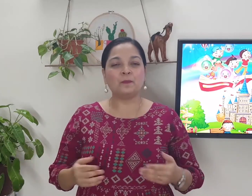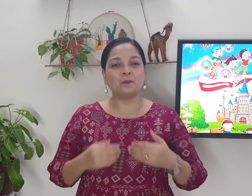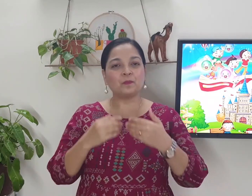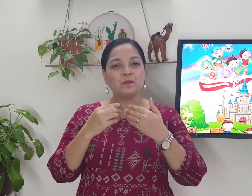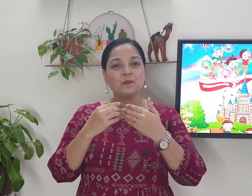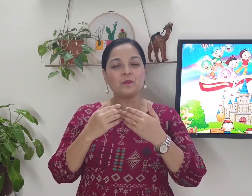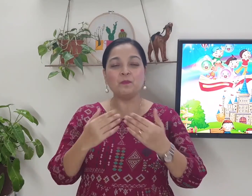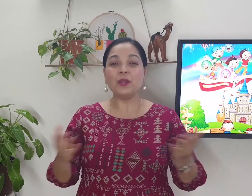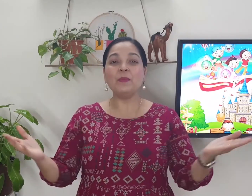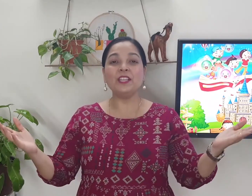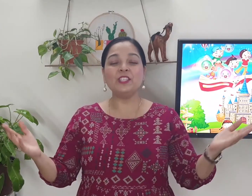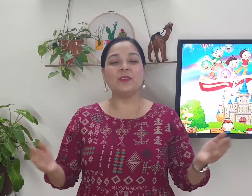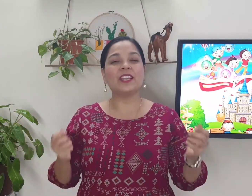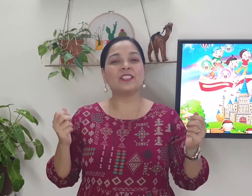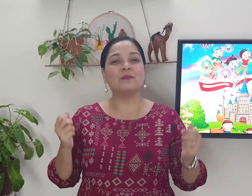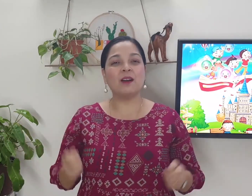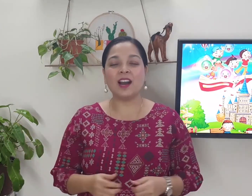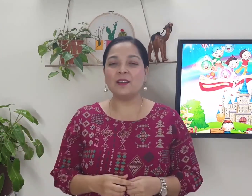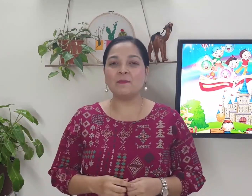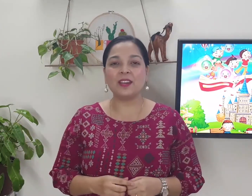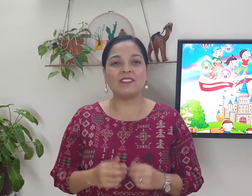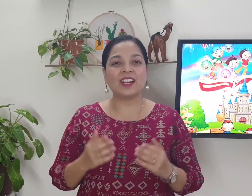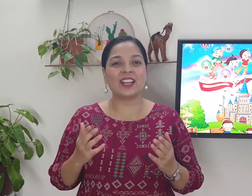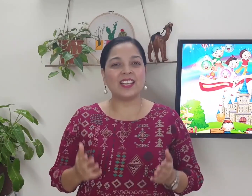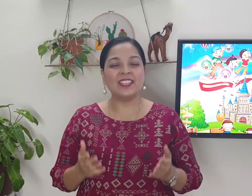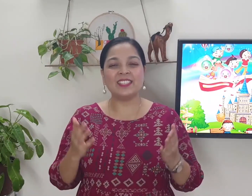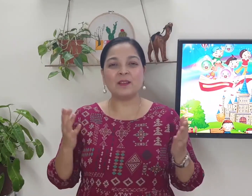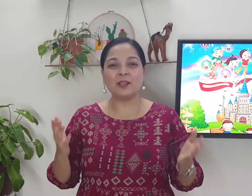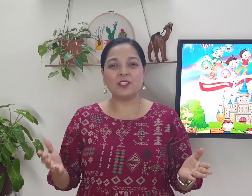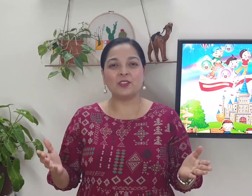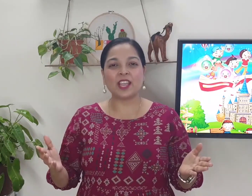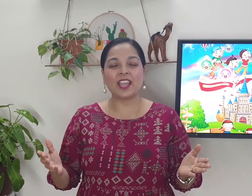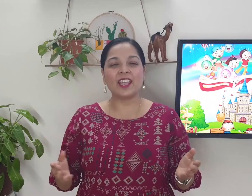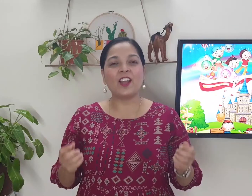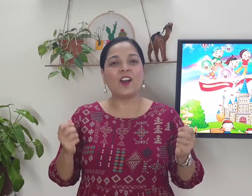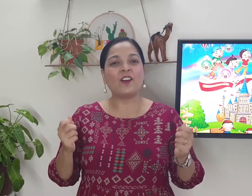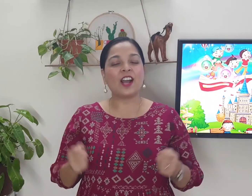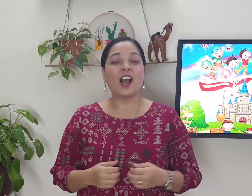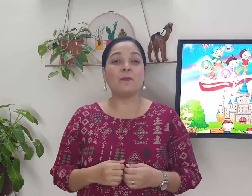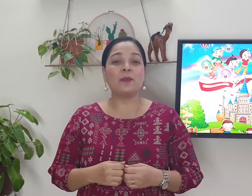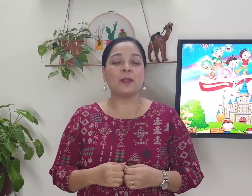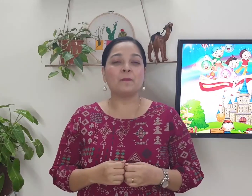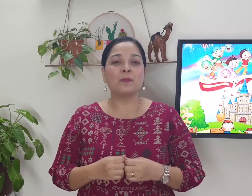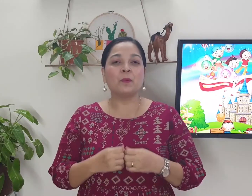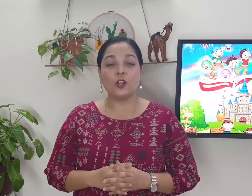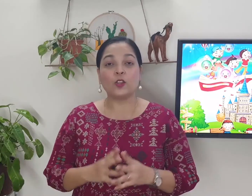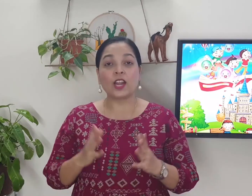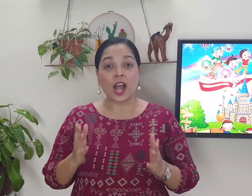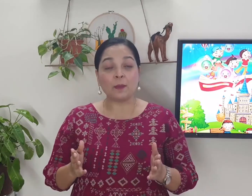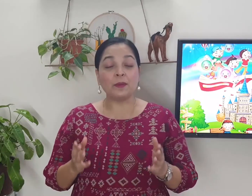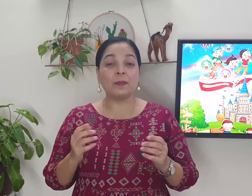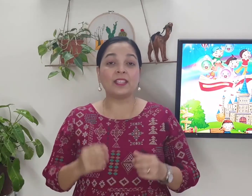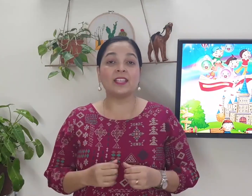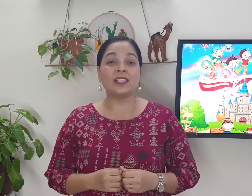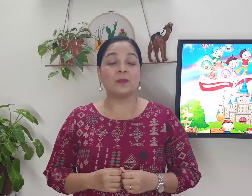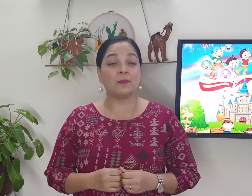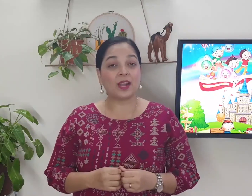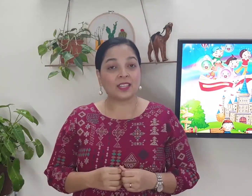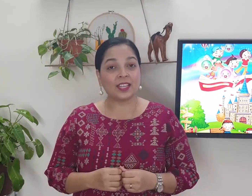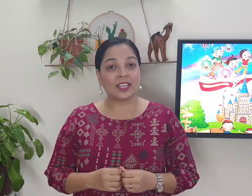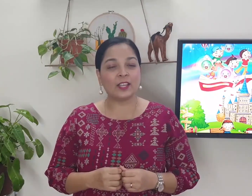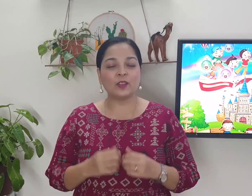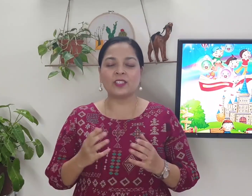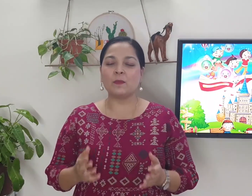आहे की तुम्ही परमेश्वराच्या महान परिवाराचा एक हिस्सा आहे. जर तुम्ही आमच्याबरोबर